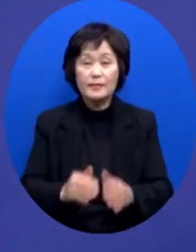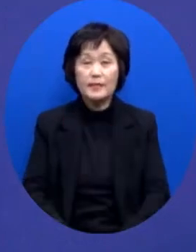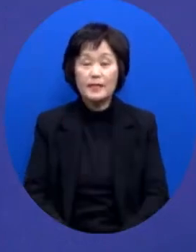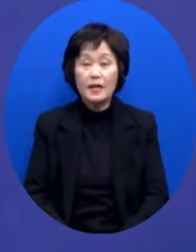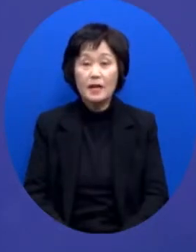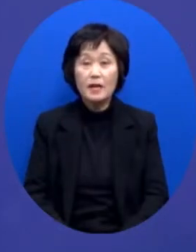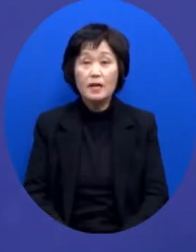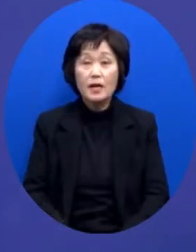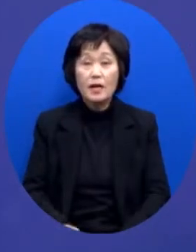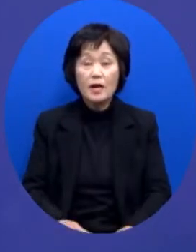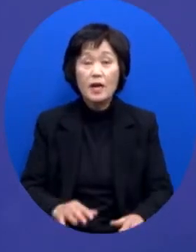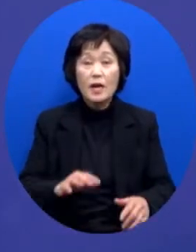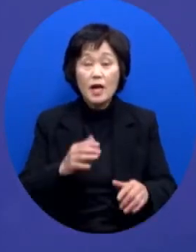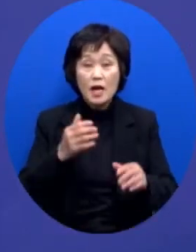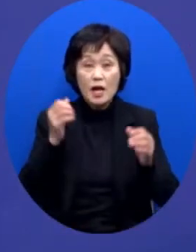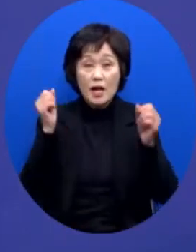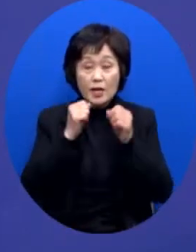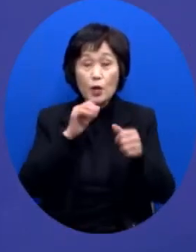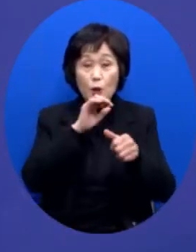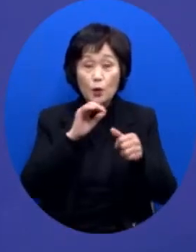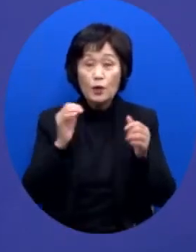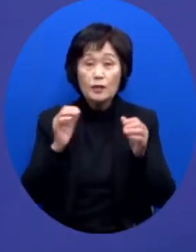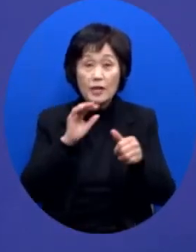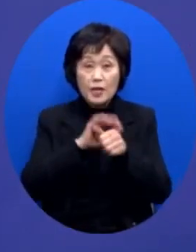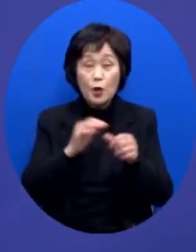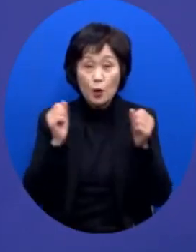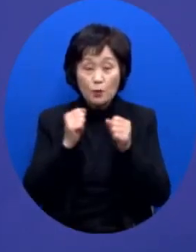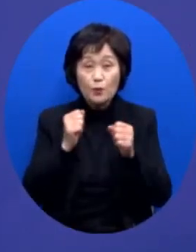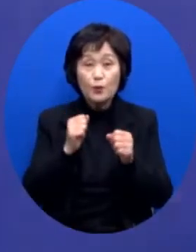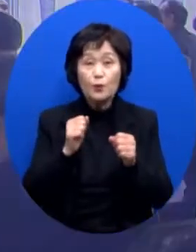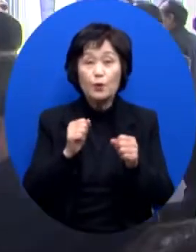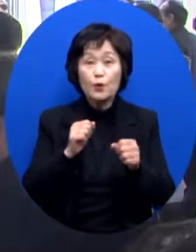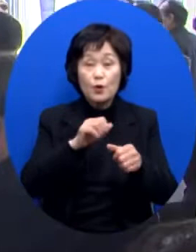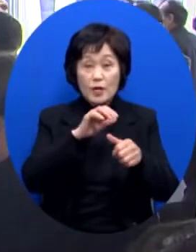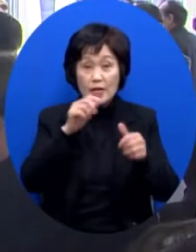경북 기독교총연합회가 23회 정기총회를 열었습니다.